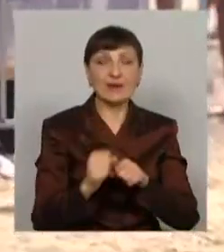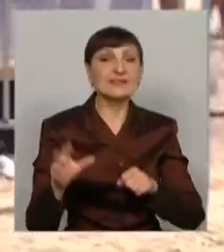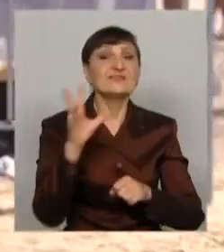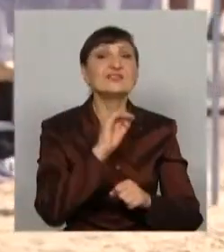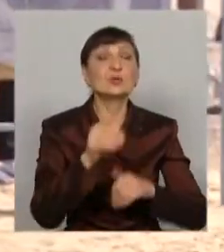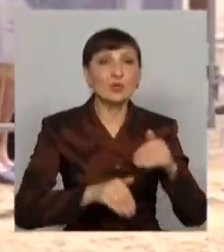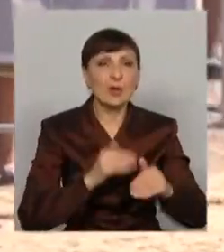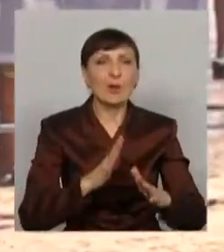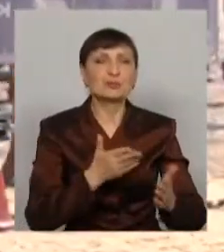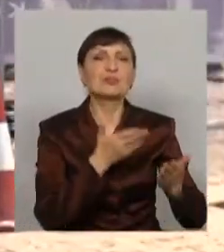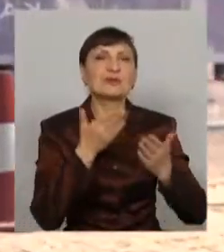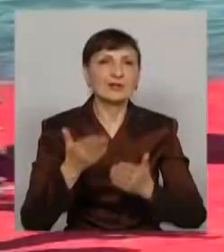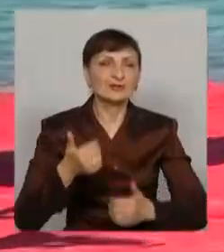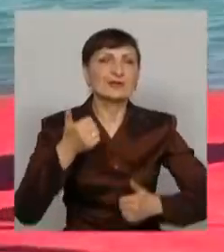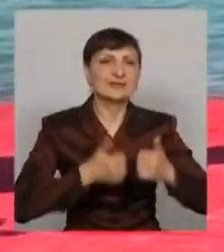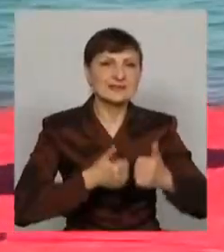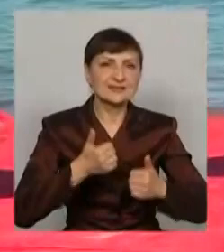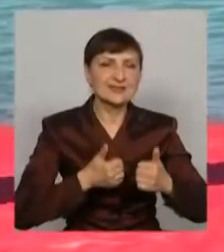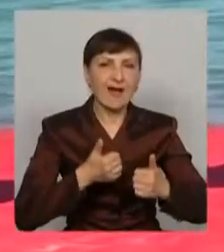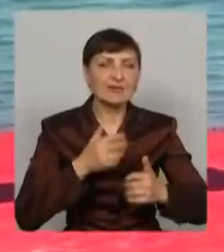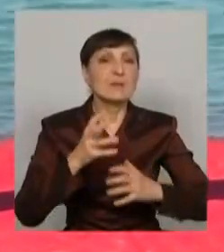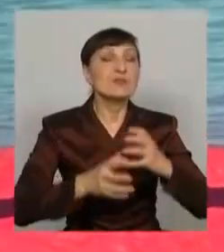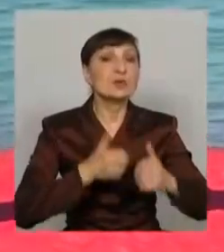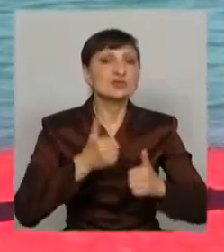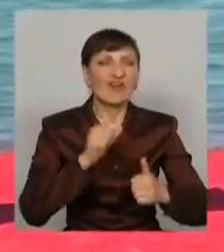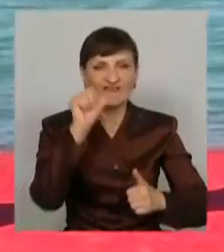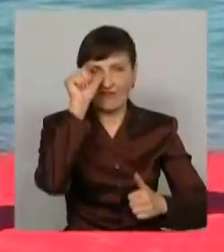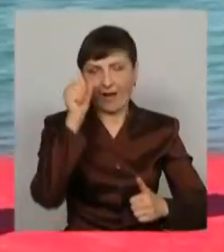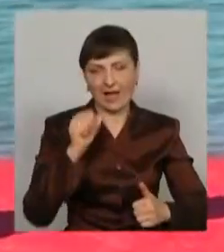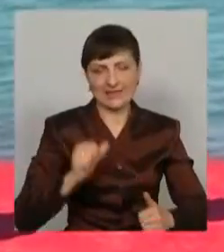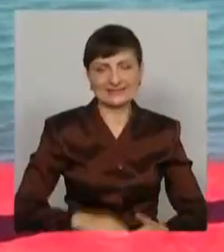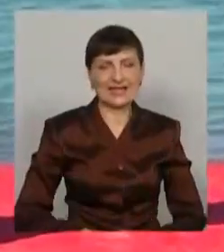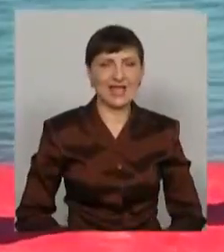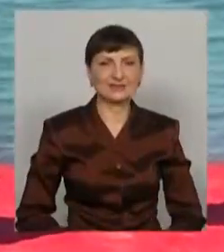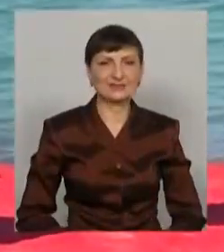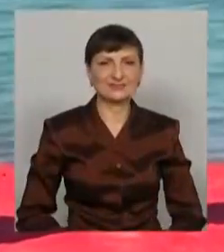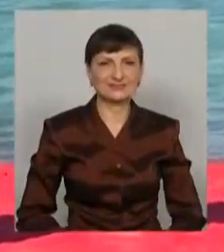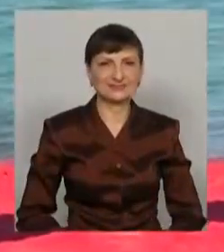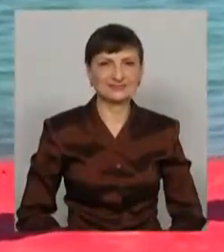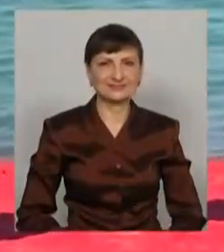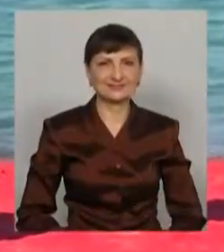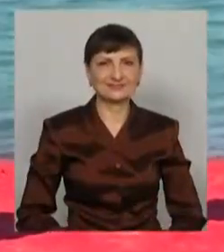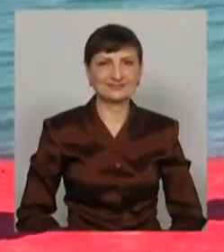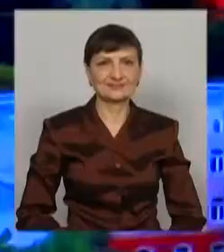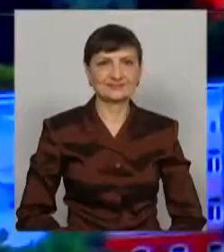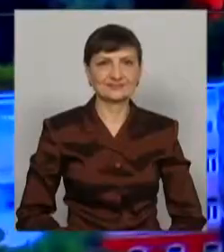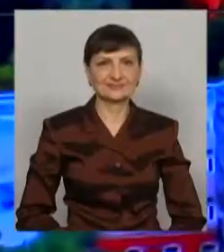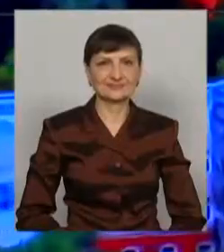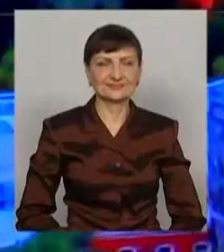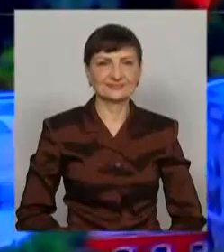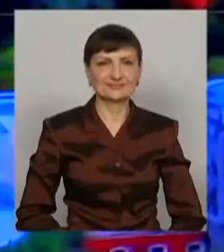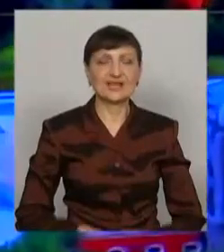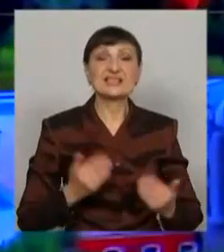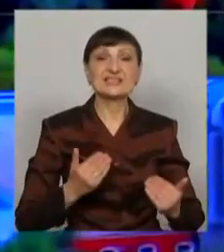заплывов получат приглашение на состязание Оушенмен в Греции. Рустам Араубаев, Сагындык Нарыков, телеканал Алматы.